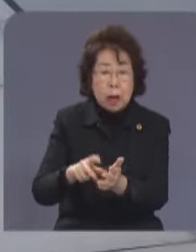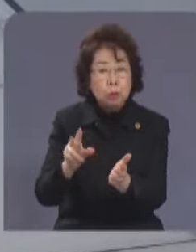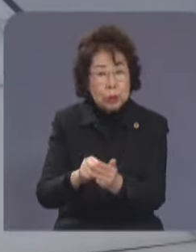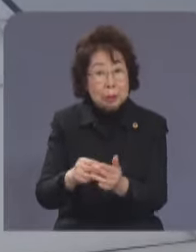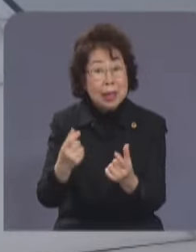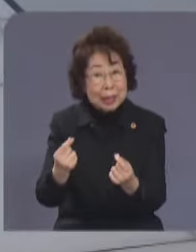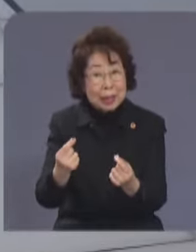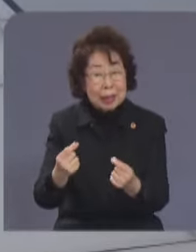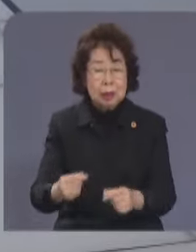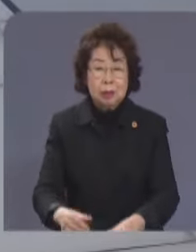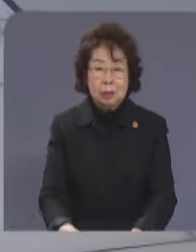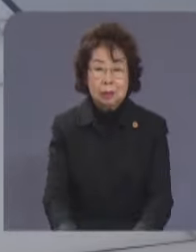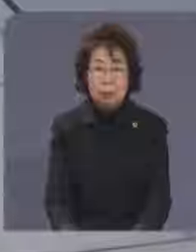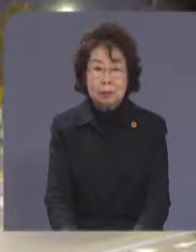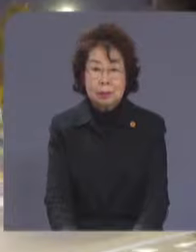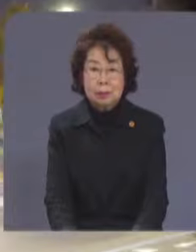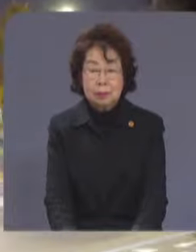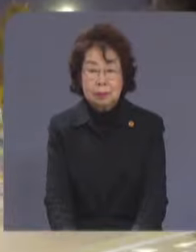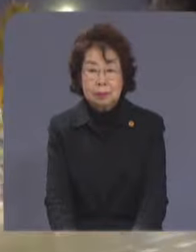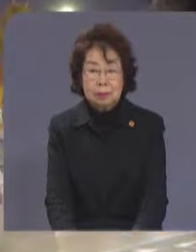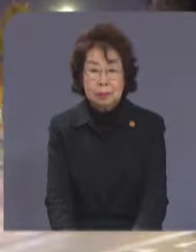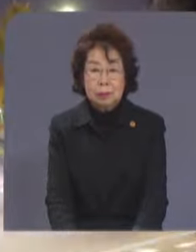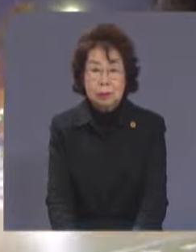보고 있습니다.